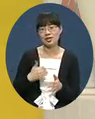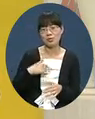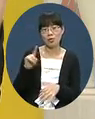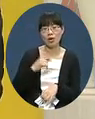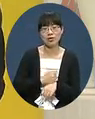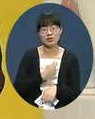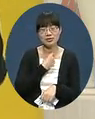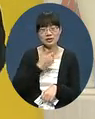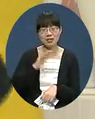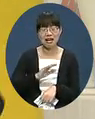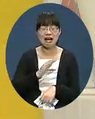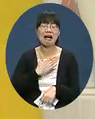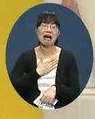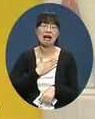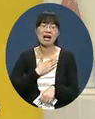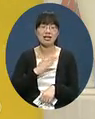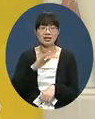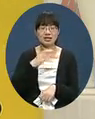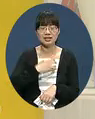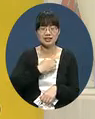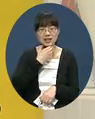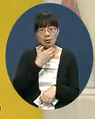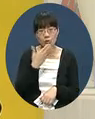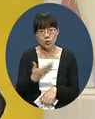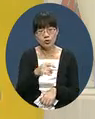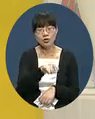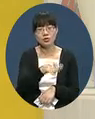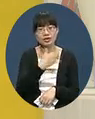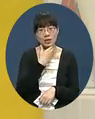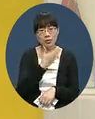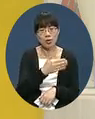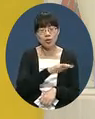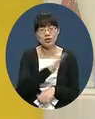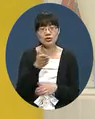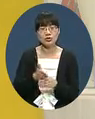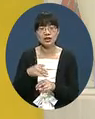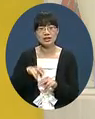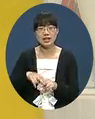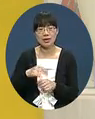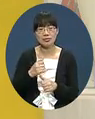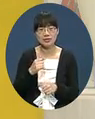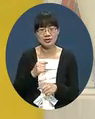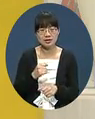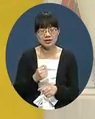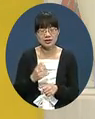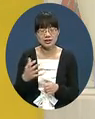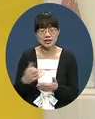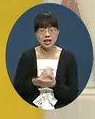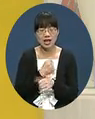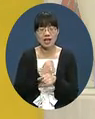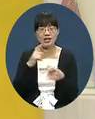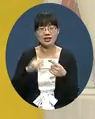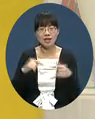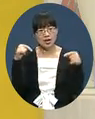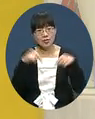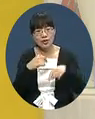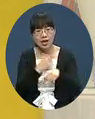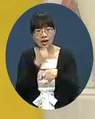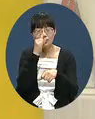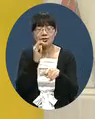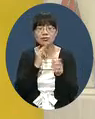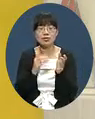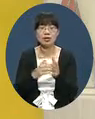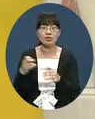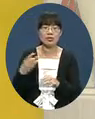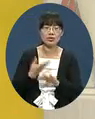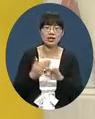하고 싶지만 그래 나 한 발 양보 너 한 발 양보 그래서 우리 중간 지점 잡자 이렇게 협상할 수 있는 능력,